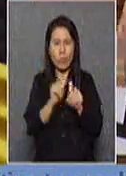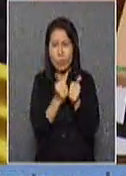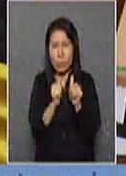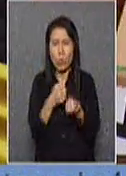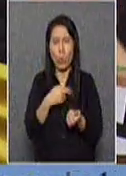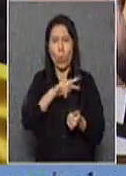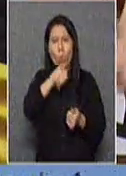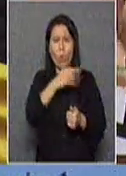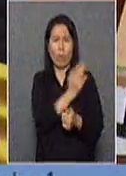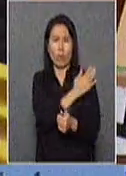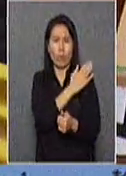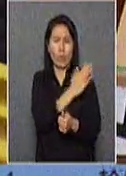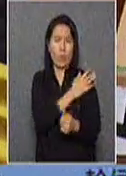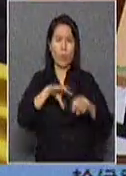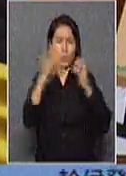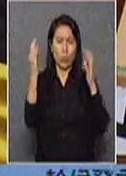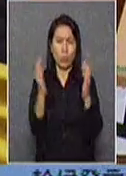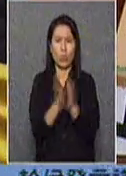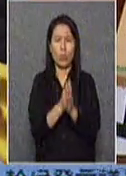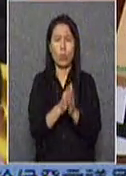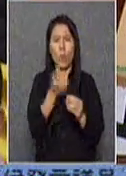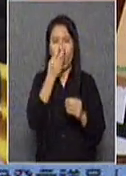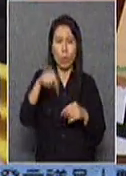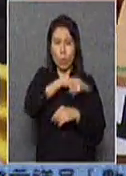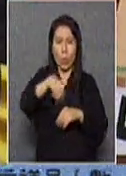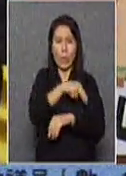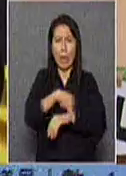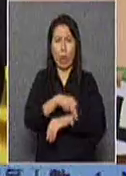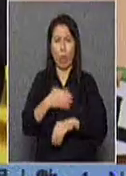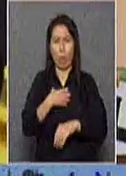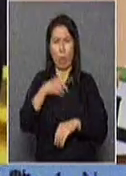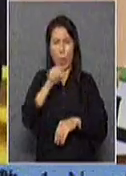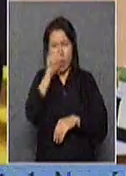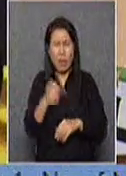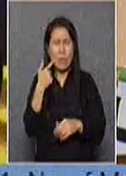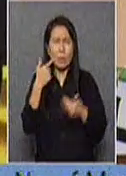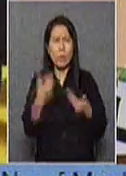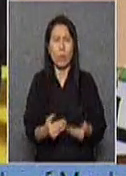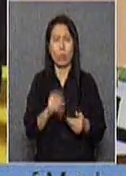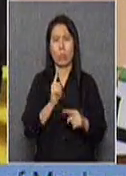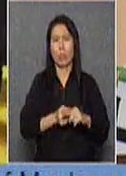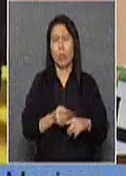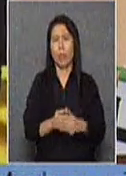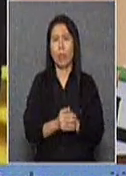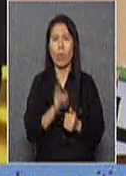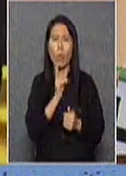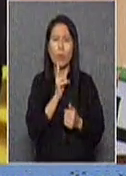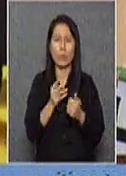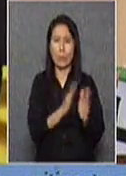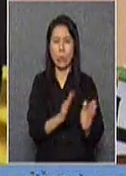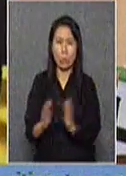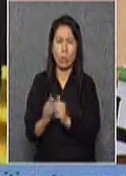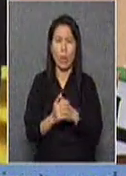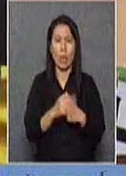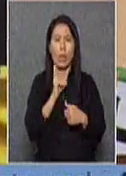佢去負責全個嘅即係土地規劃咧係好大問題嘅，係嘛？等同呢一個嘅去處理呢個浸